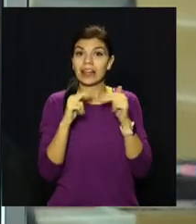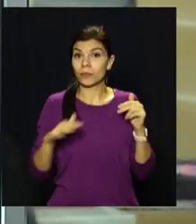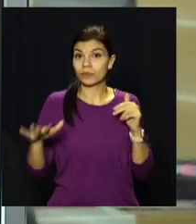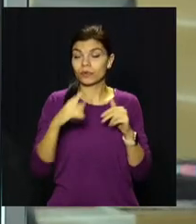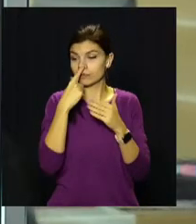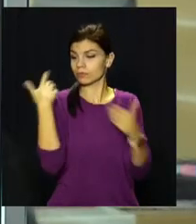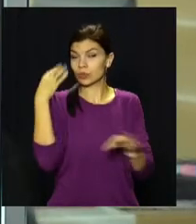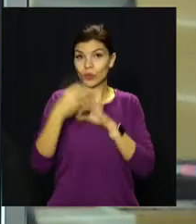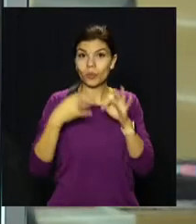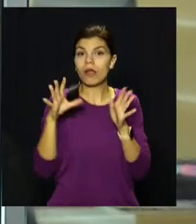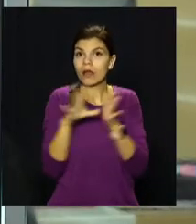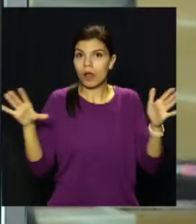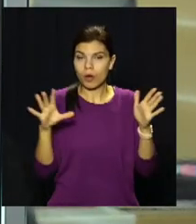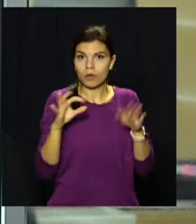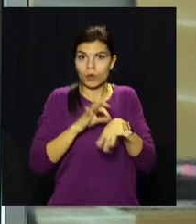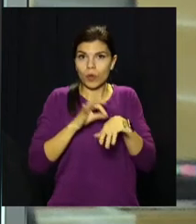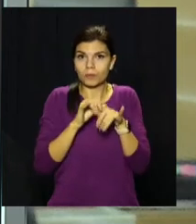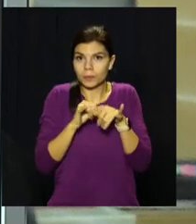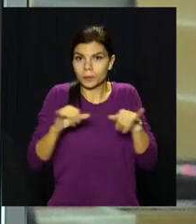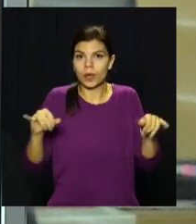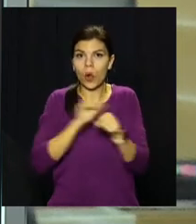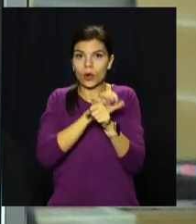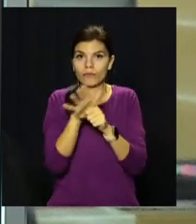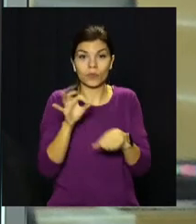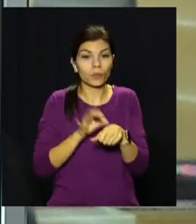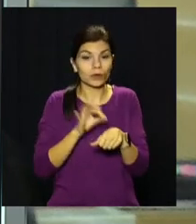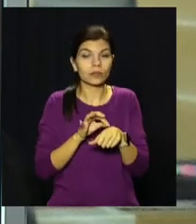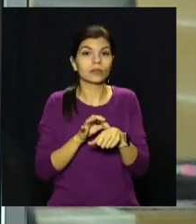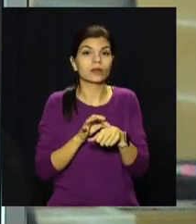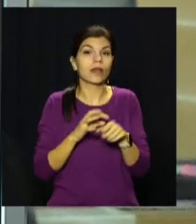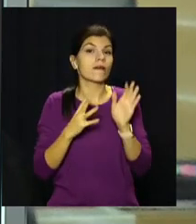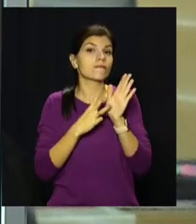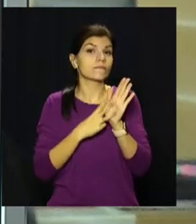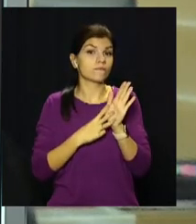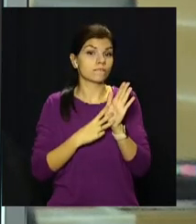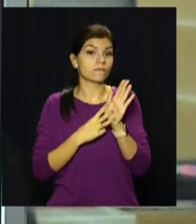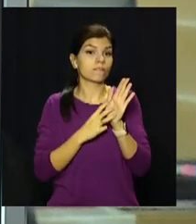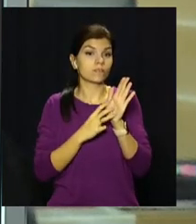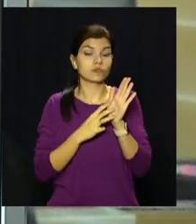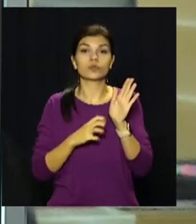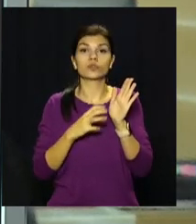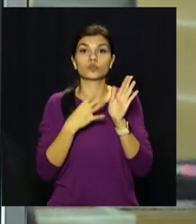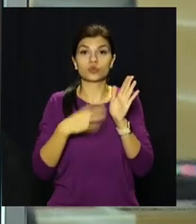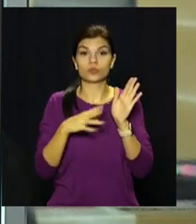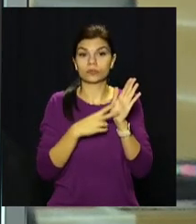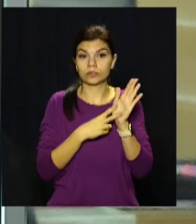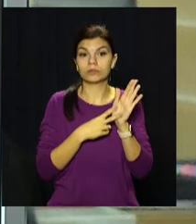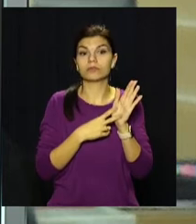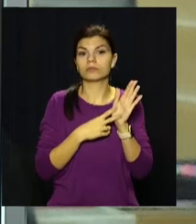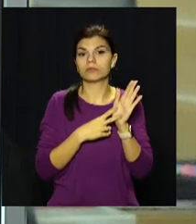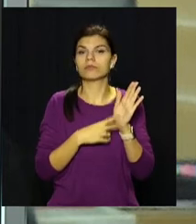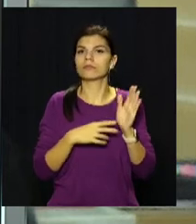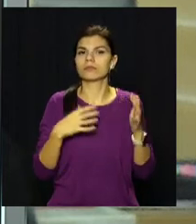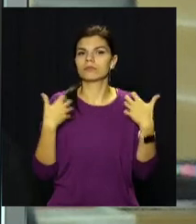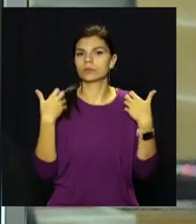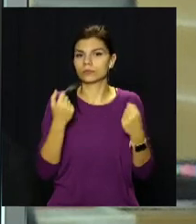На Дніпропетровщині за минулу добу рекордна кількість нових випадків коронавірусної хвороби – 847, повідомили в обласному